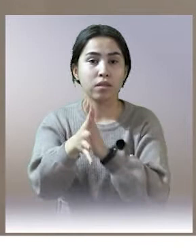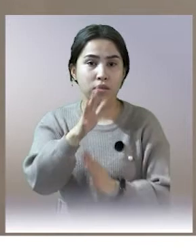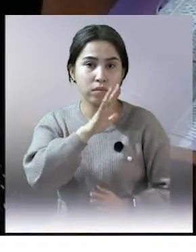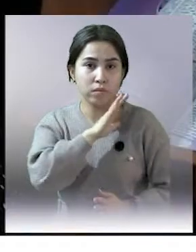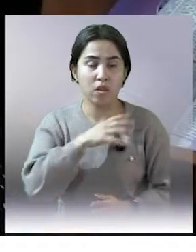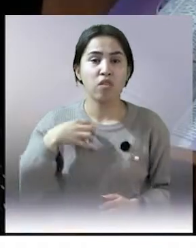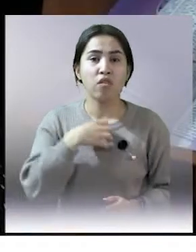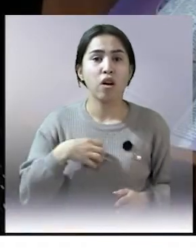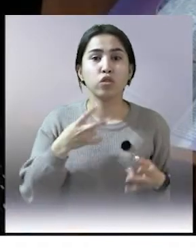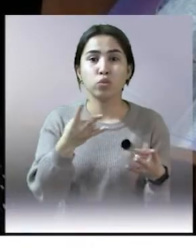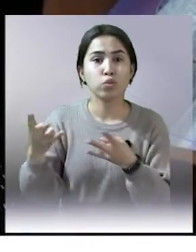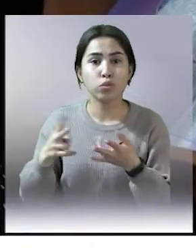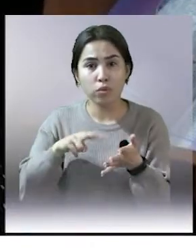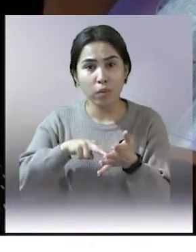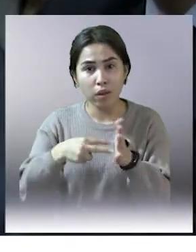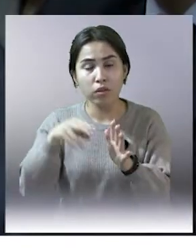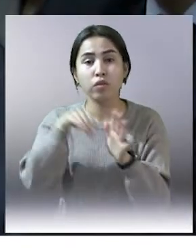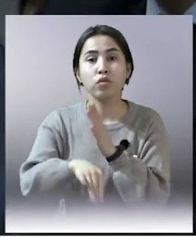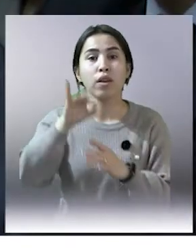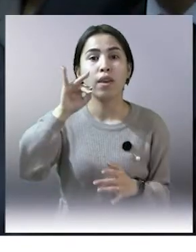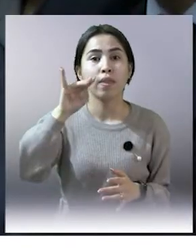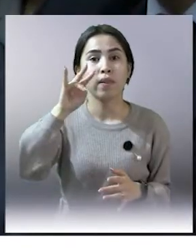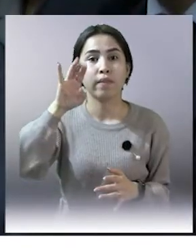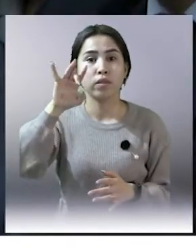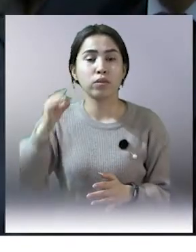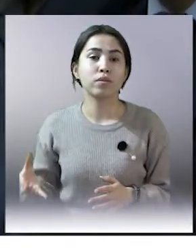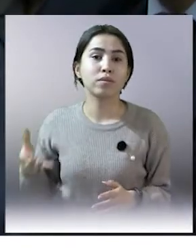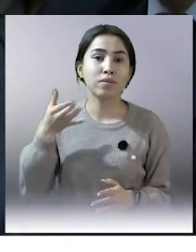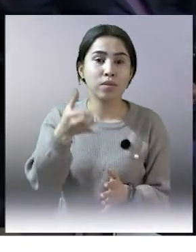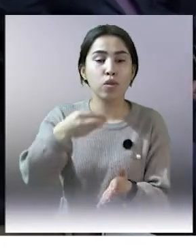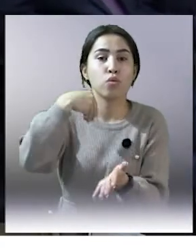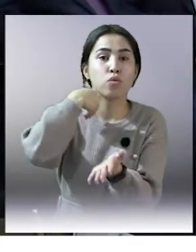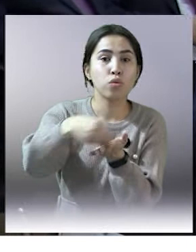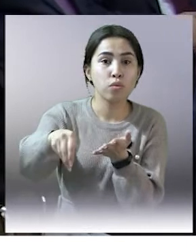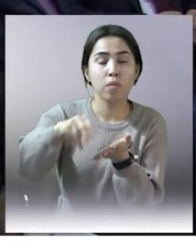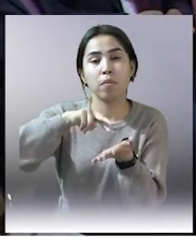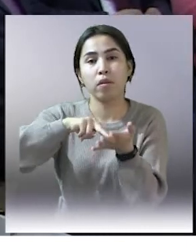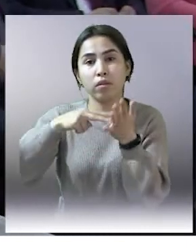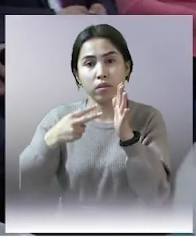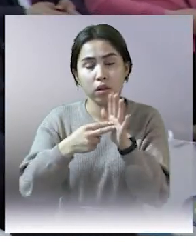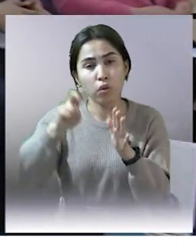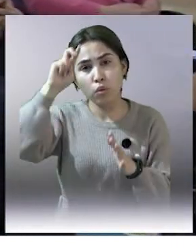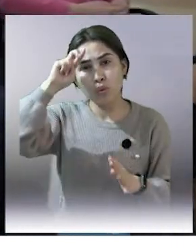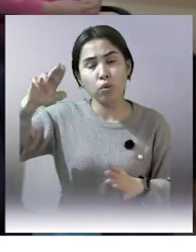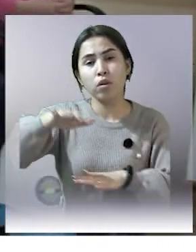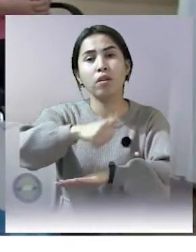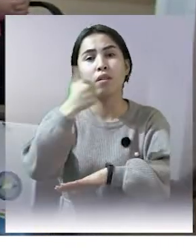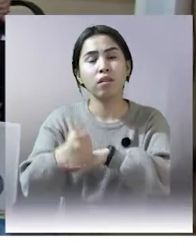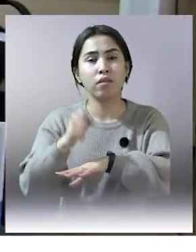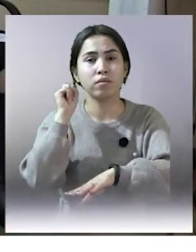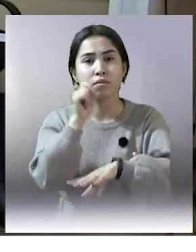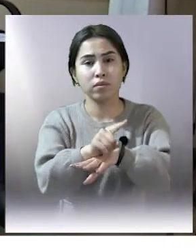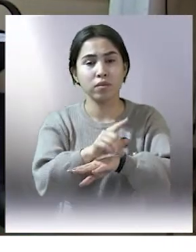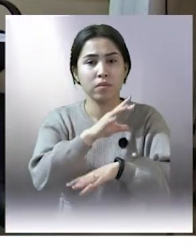де арнайы курстардың пайдасы зор. Орталықта әртүрлі бағыт бойынша дәрістер алып, болашақта шәкірт тәрбиелеуге тың тәсілдер қолдануға болады.